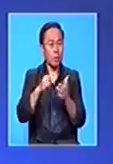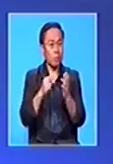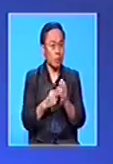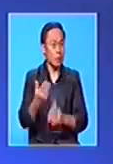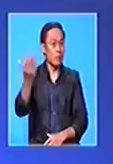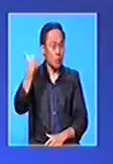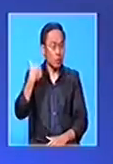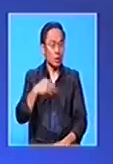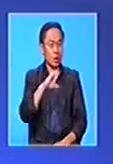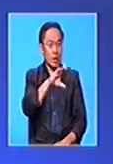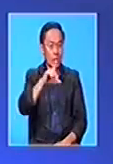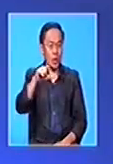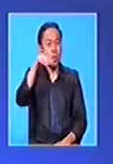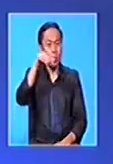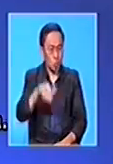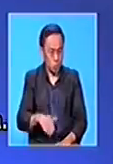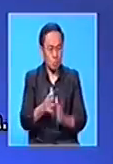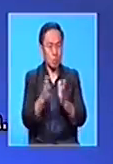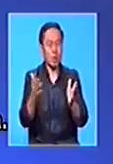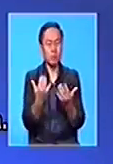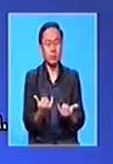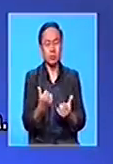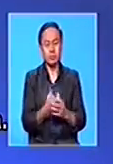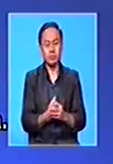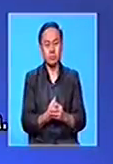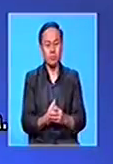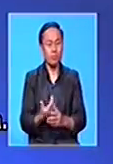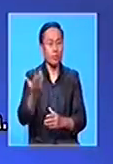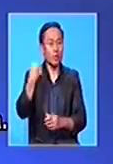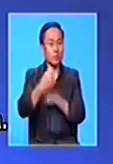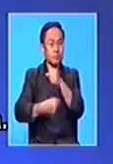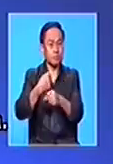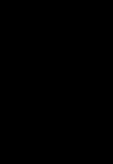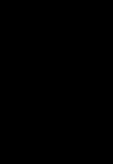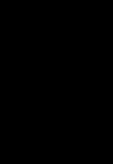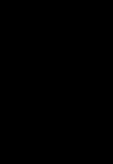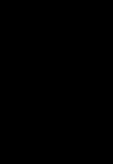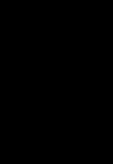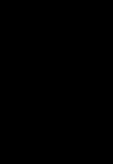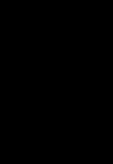5ล้านไร่จากเมื่อ10ปีที่ผ่านมาทั้งนี้การทำลายป่าไม้